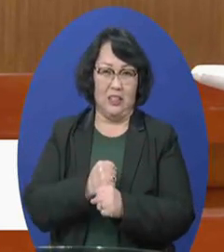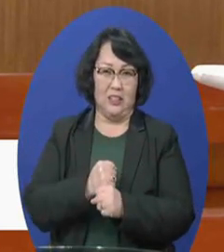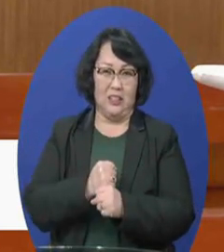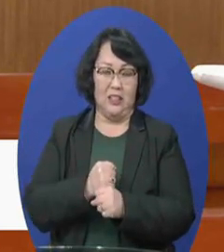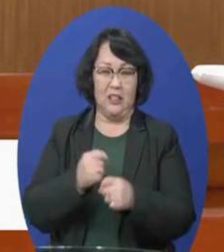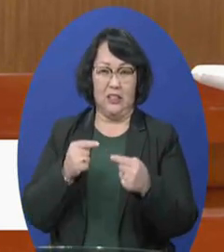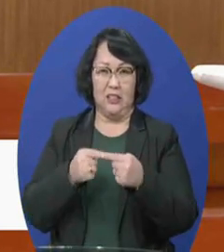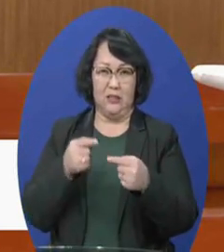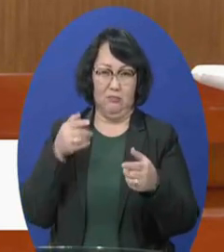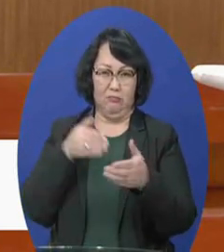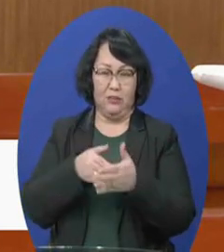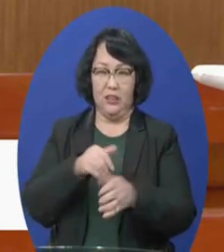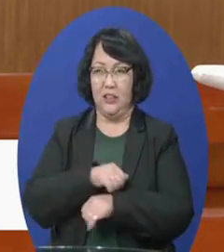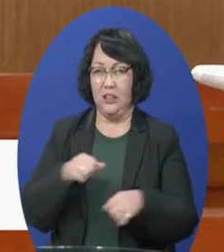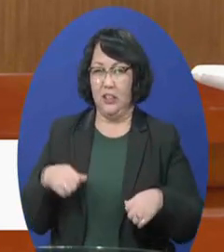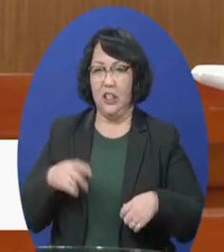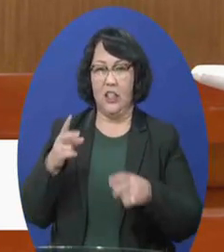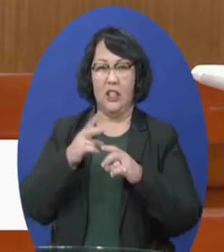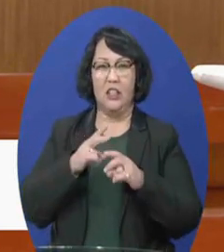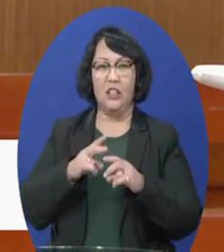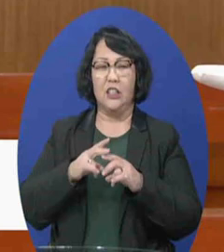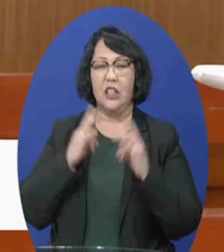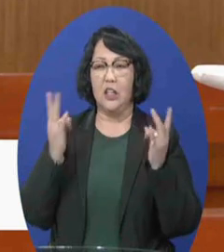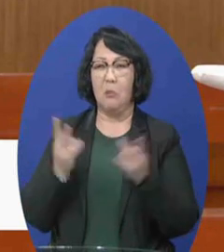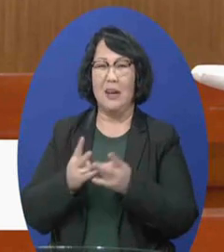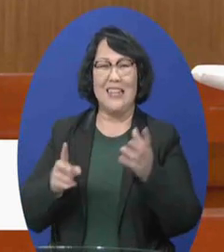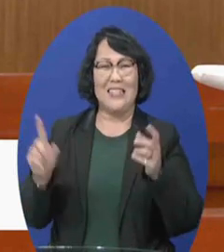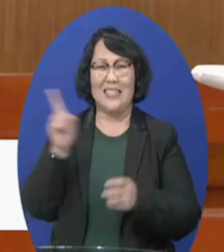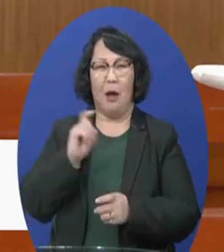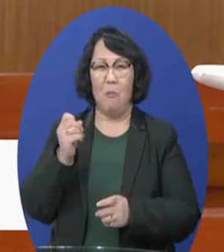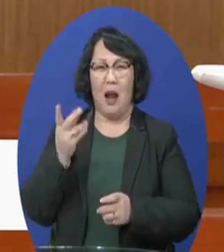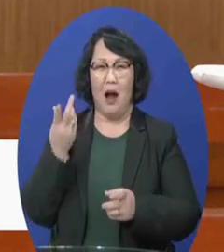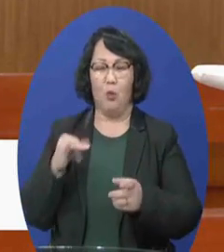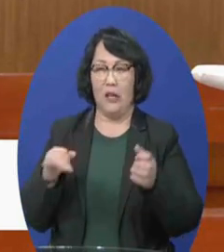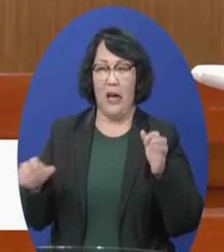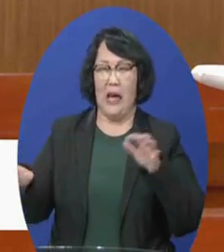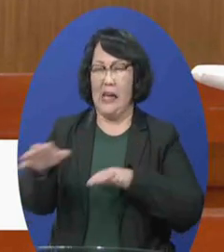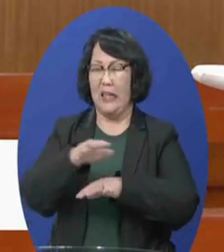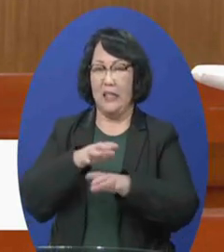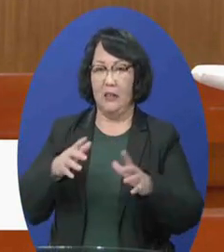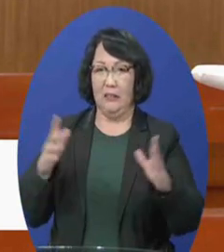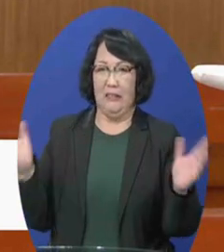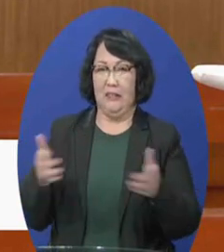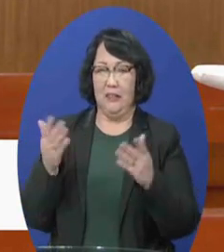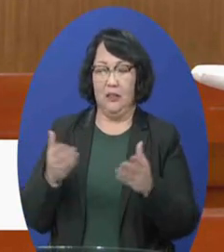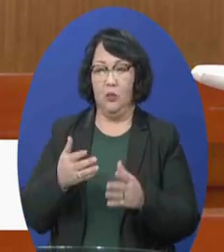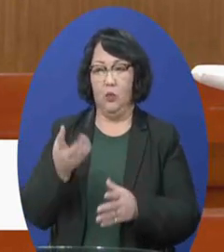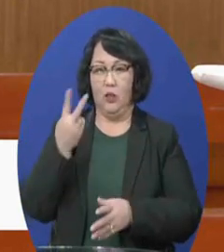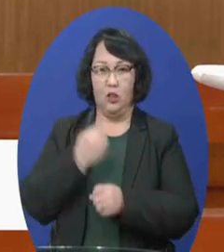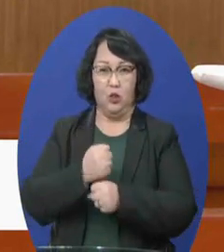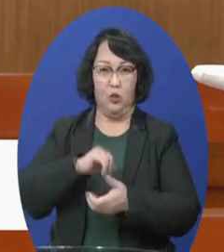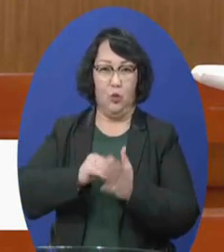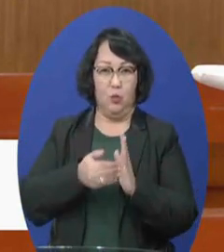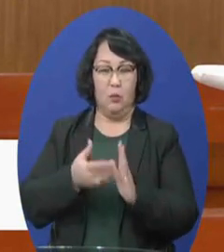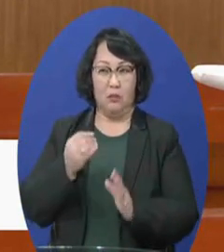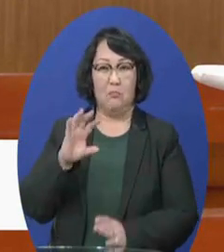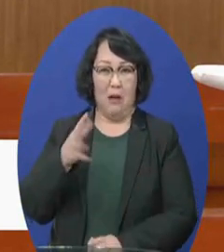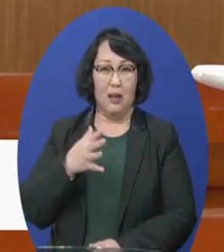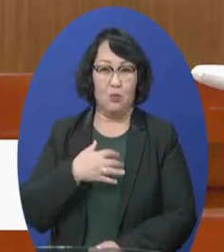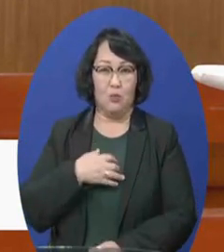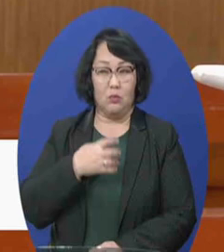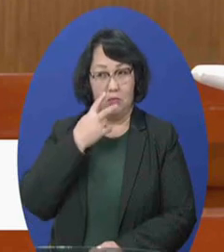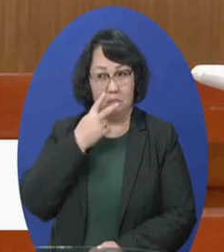олон түмнийг нийтийн эмх замраагүй байдлаар өдөөнд хүрэх гэсэн ийм үйл ажиллагааг төлөвлөж байгааг үгүйсгүй бодож байна.